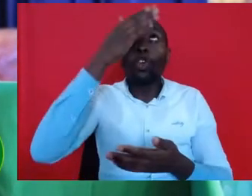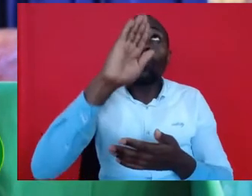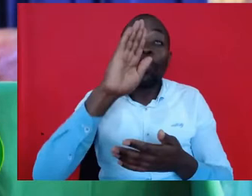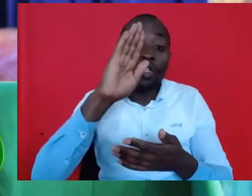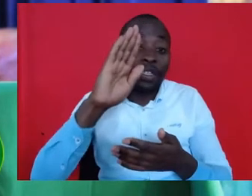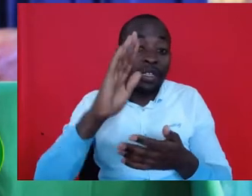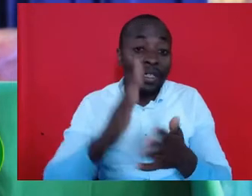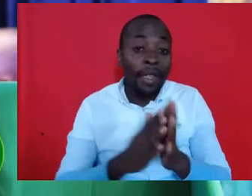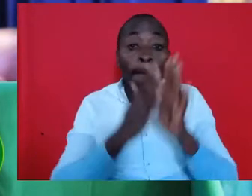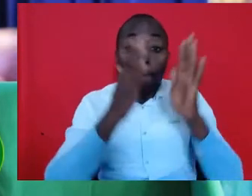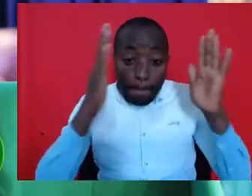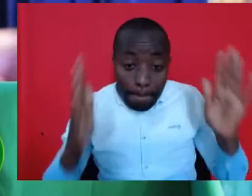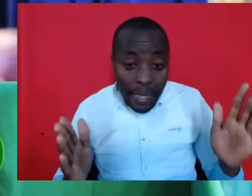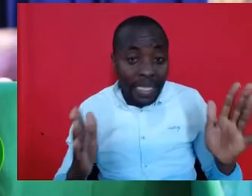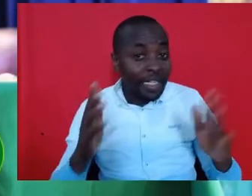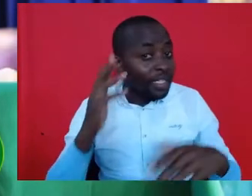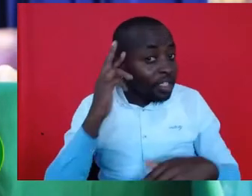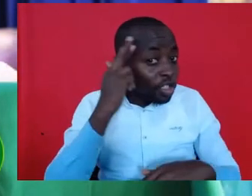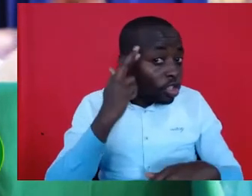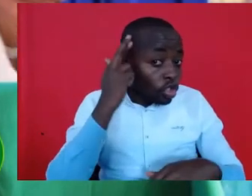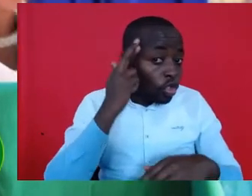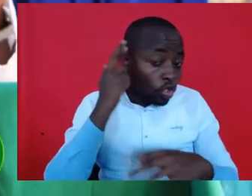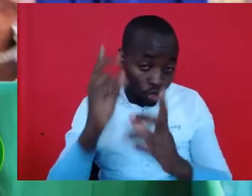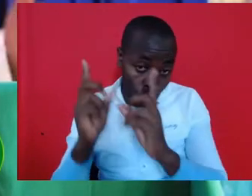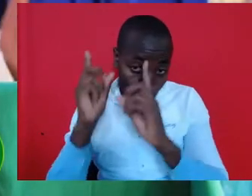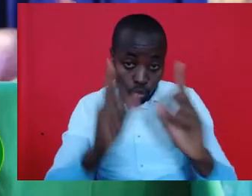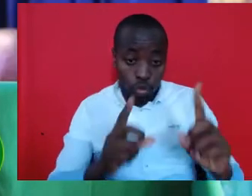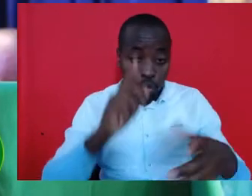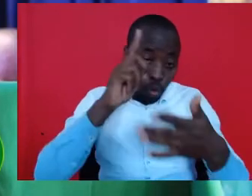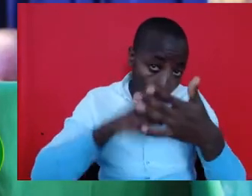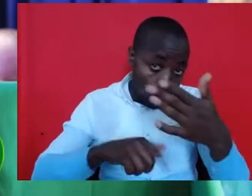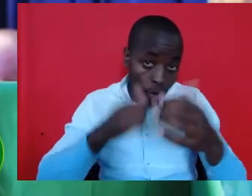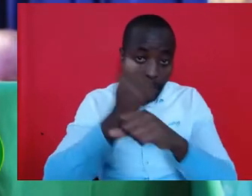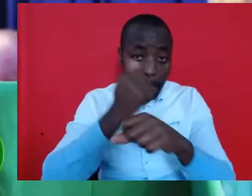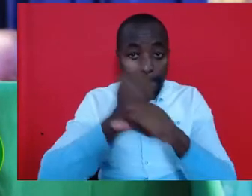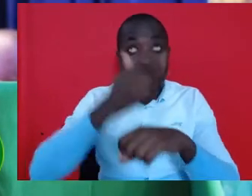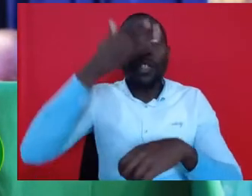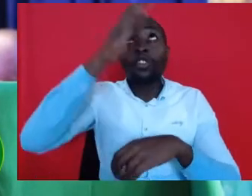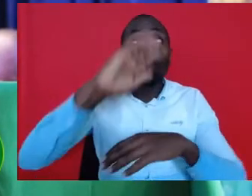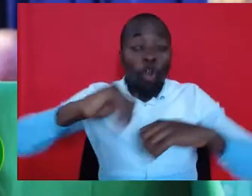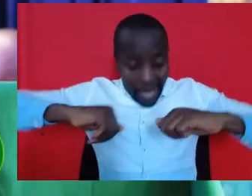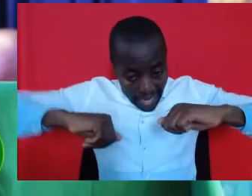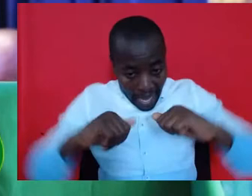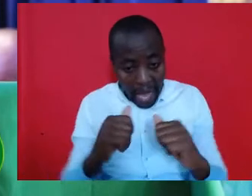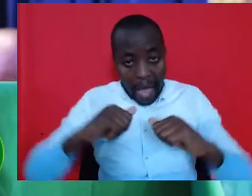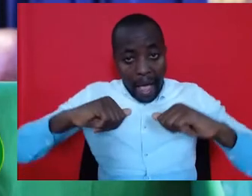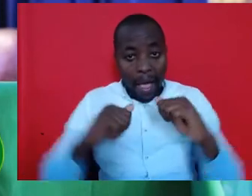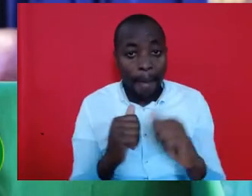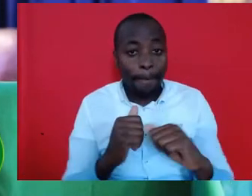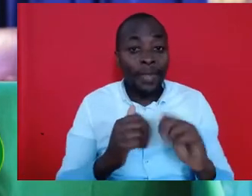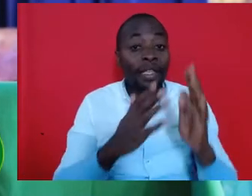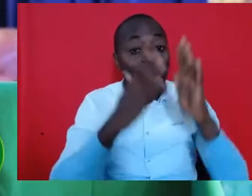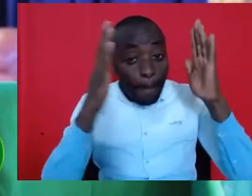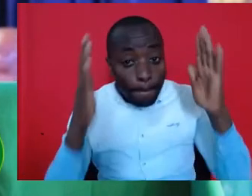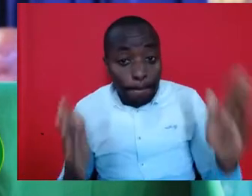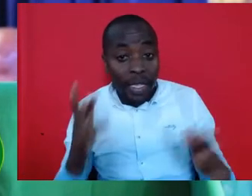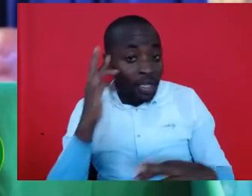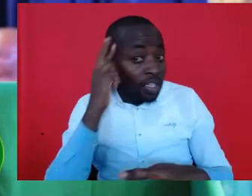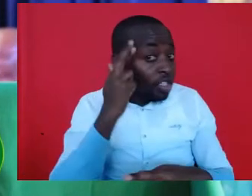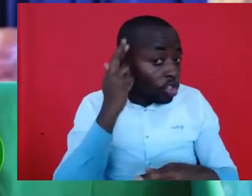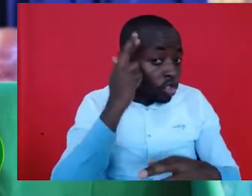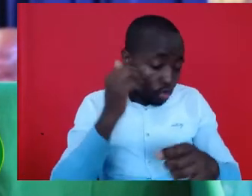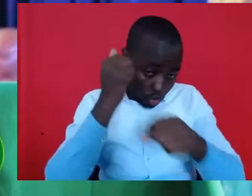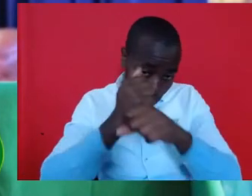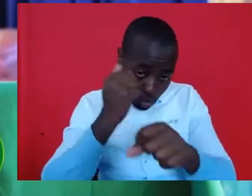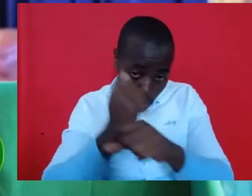Sababu iliyokuu ni kutenda yanayompendeza Mungu. Sababu iliyokuu ni kumfanyia Mungu kazi